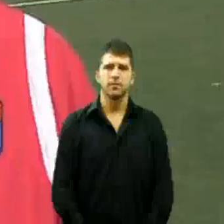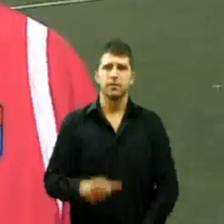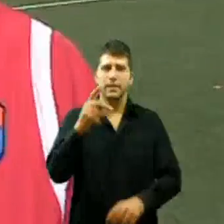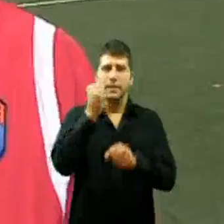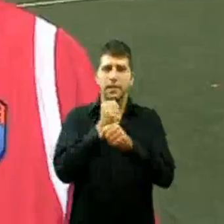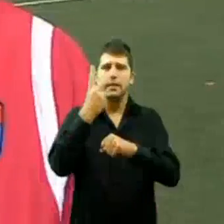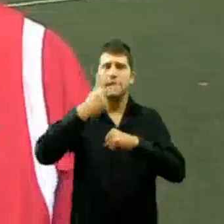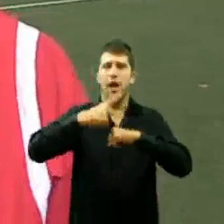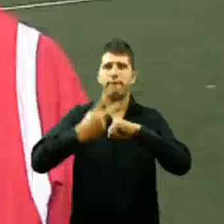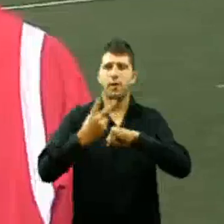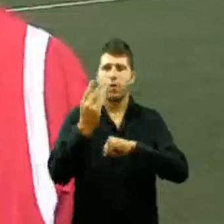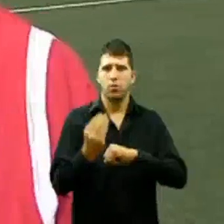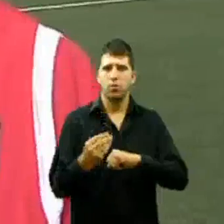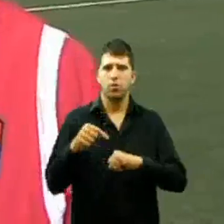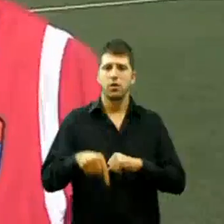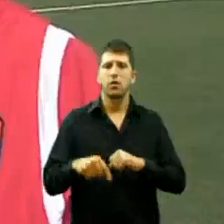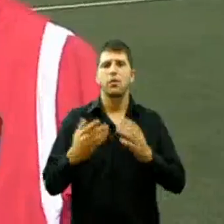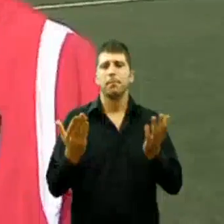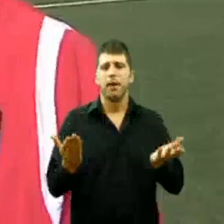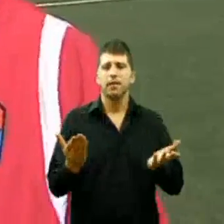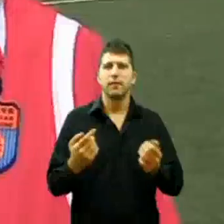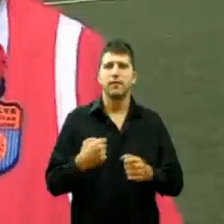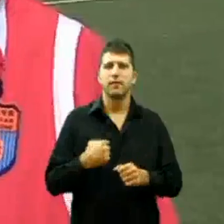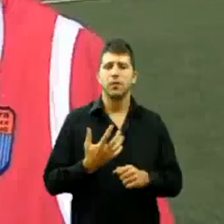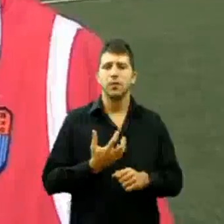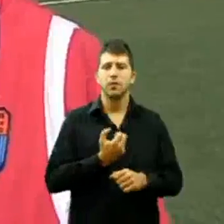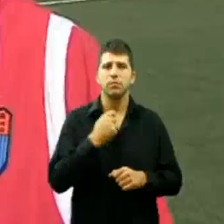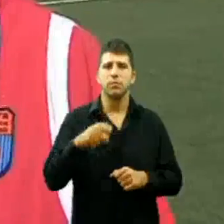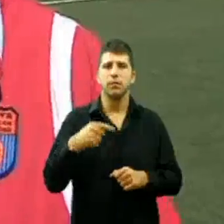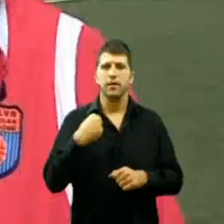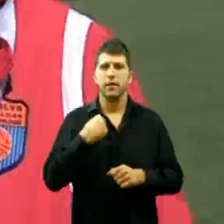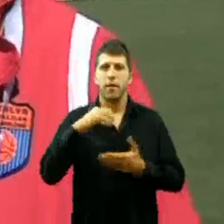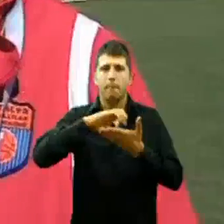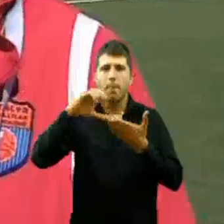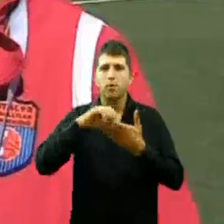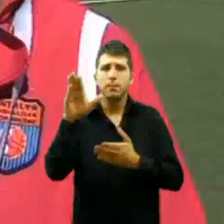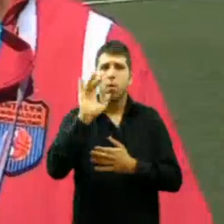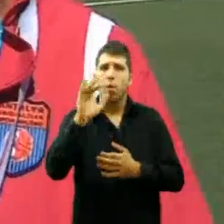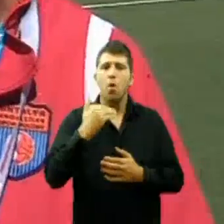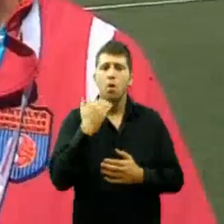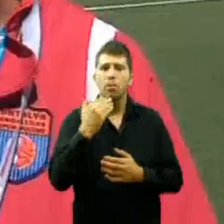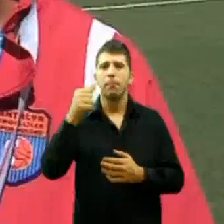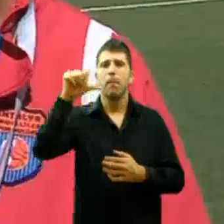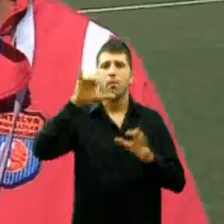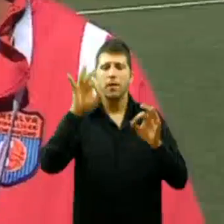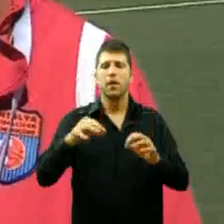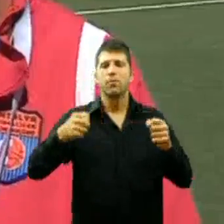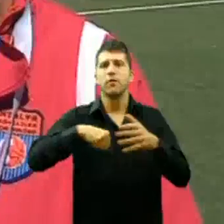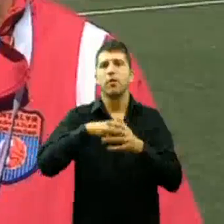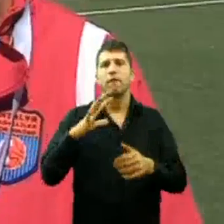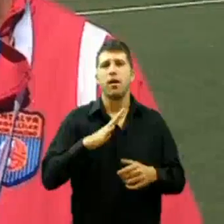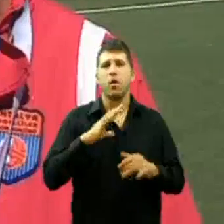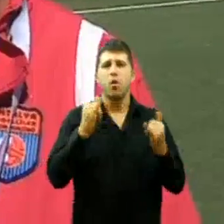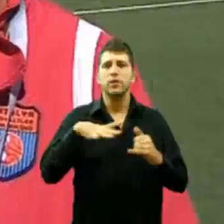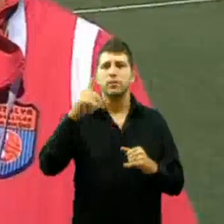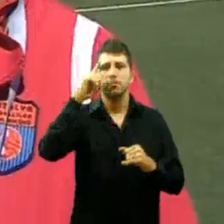Sonrası röportaj yapılıyor. Maalesef yakaladığımız pozisyonları gole çeviremeyince, mağlup başlayınca da amputa futbolda bu var. Oyuncular psikolojik olarak